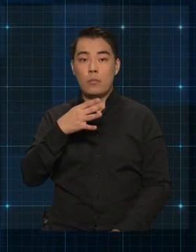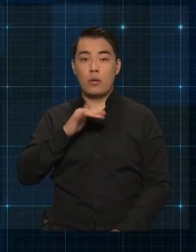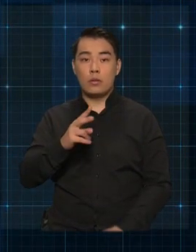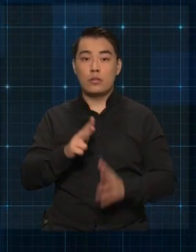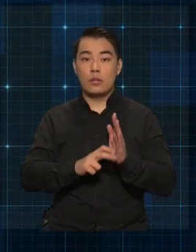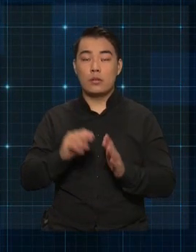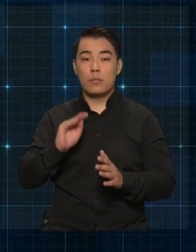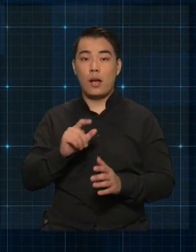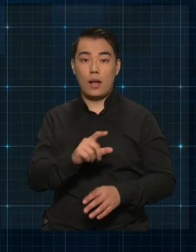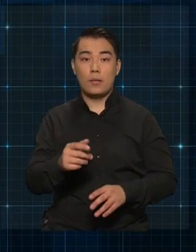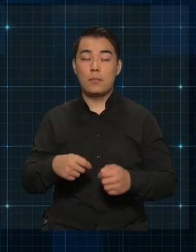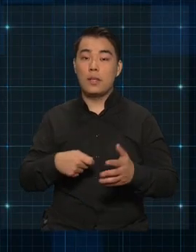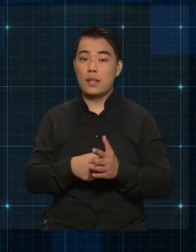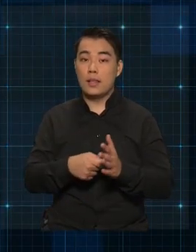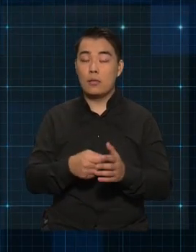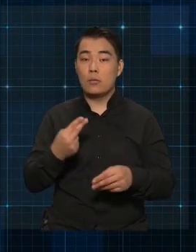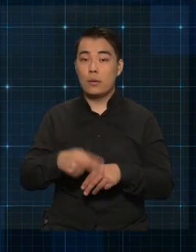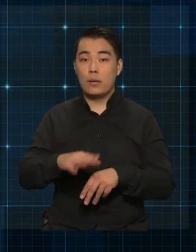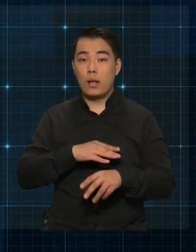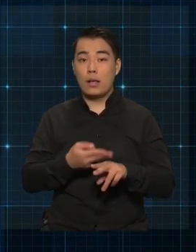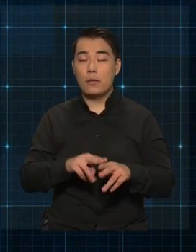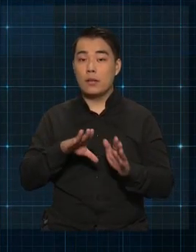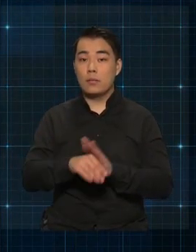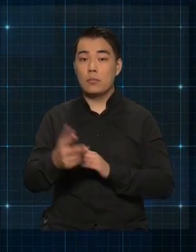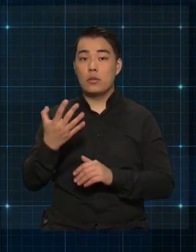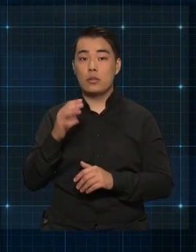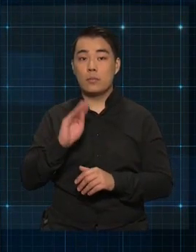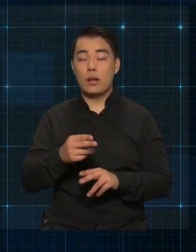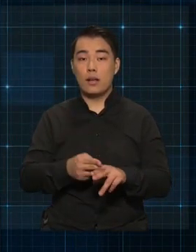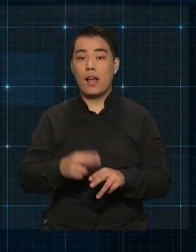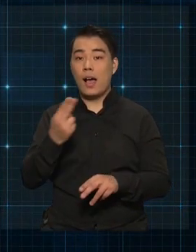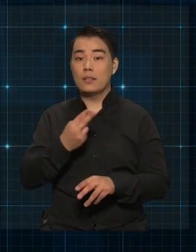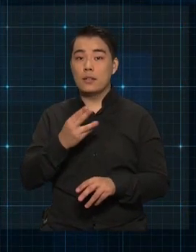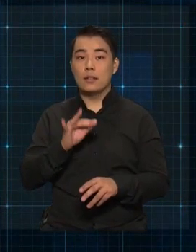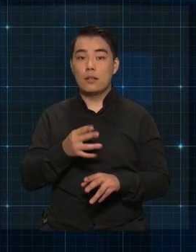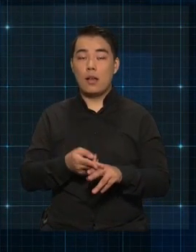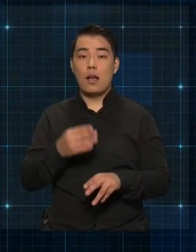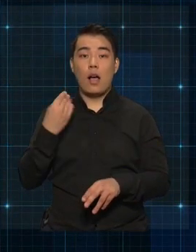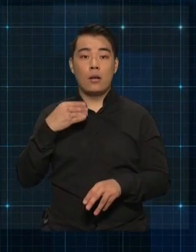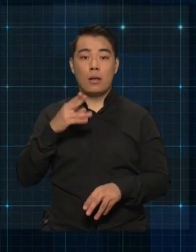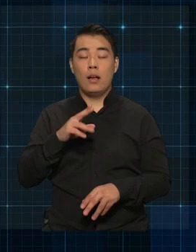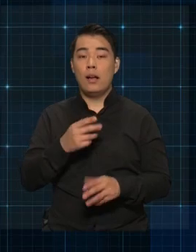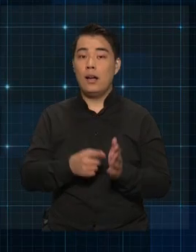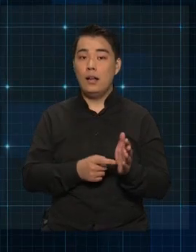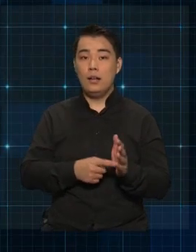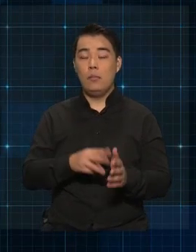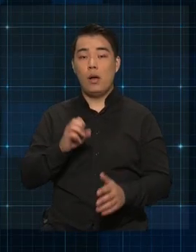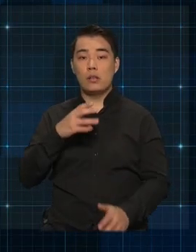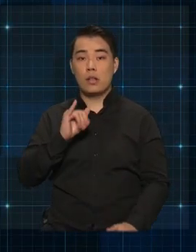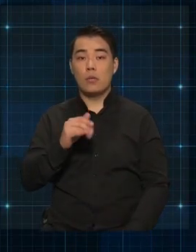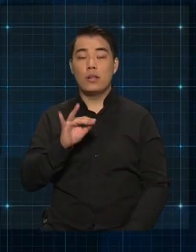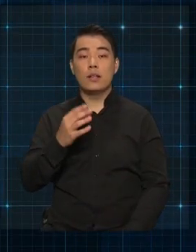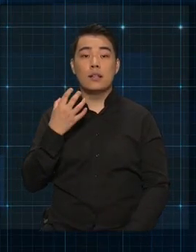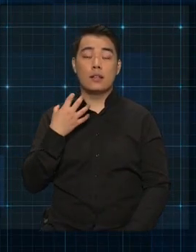мың адам пойызға билет сатып алыпты. Оның ішіндегі 500 мыңы астаналық. Одан кейін Ақтөбе, Қарағанды, Маңғыстау